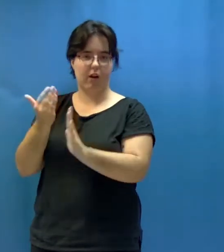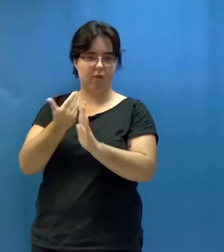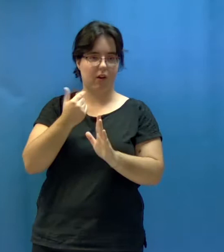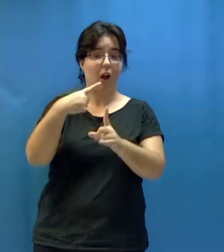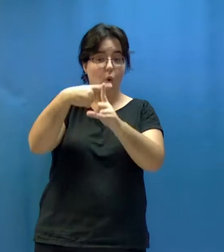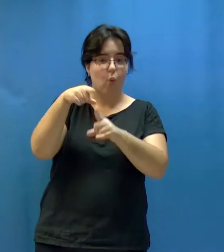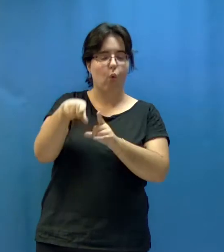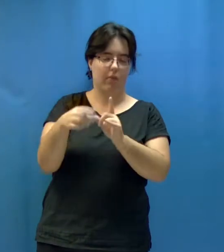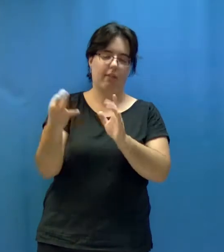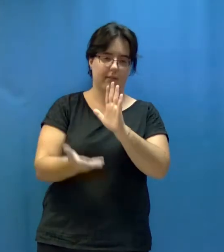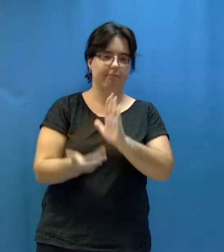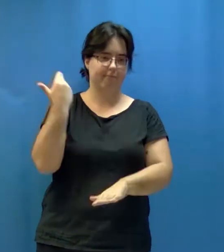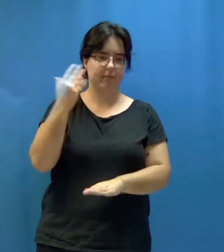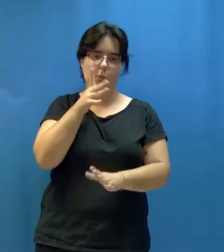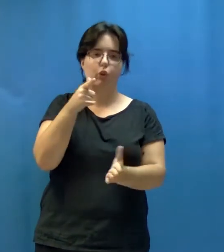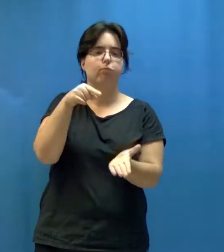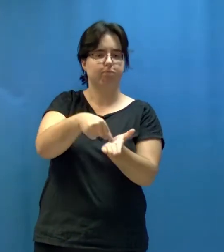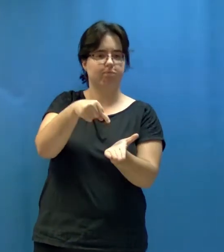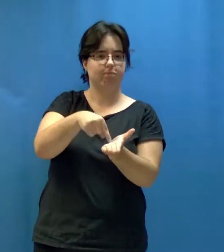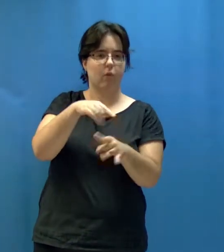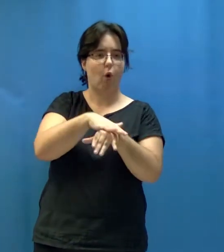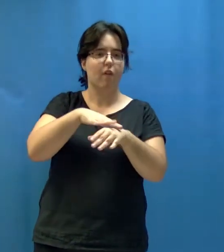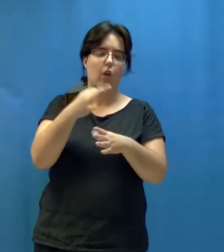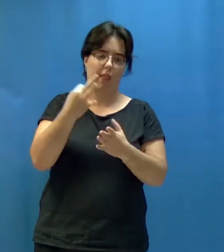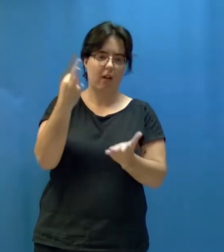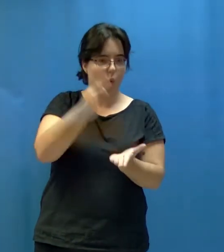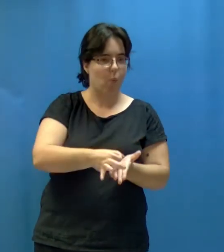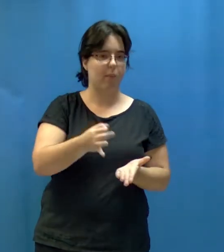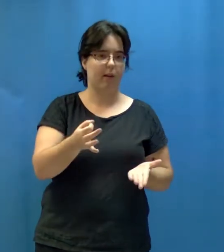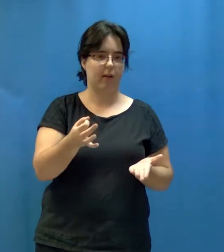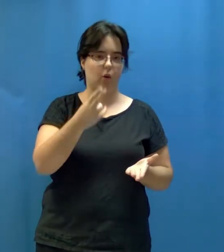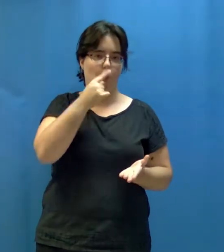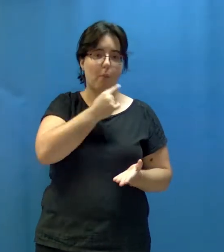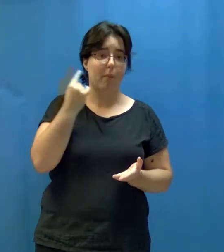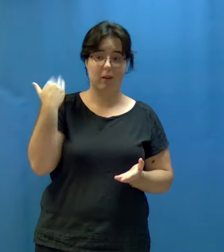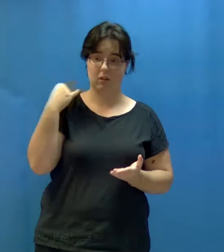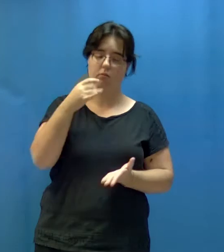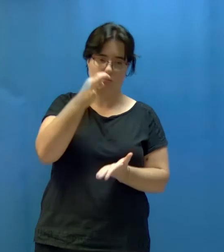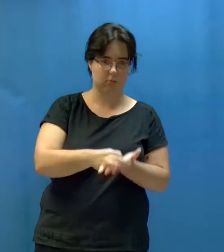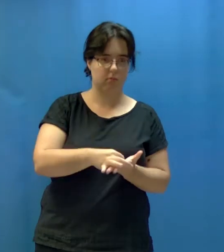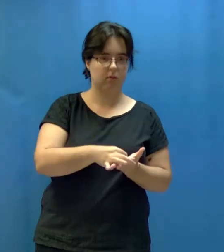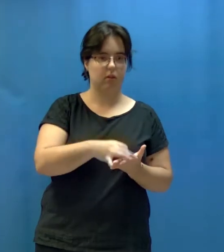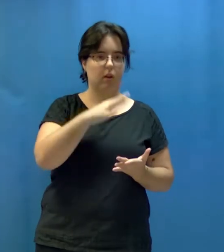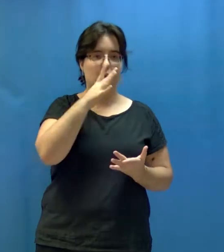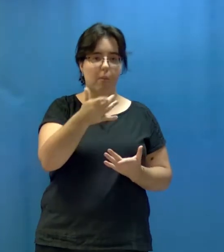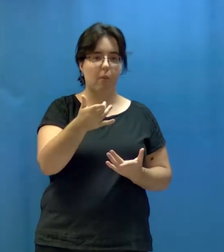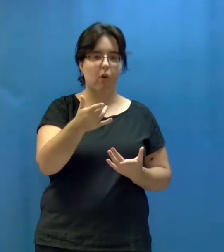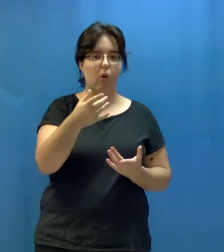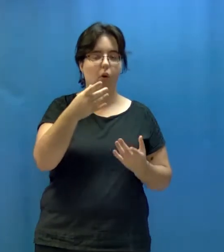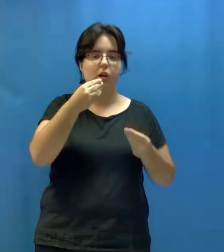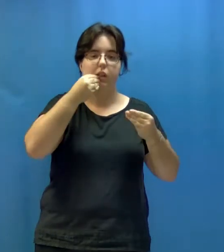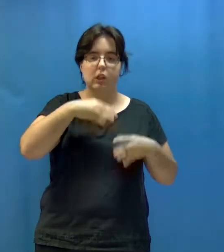d'ells. Exigim, per tant, al govern que complisca el seu compromís. Creiem que l'aplicació ineludible de la llei de la memòria